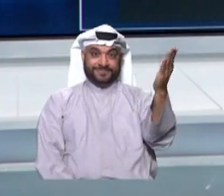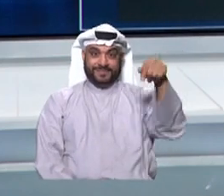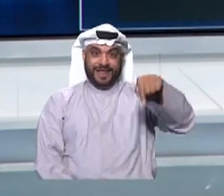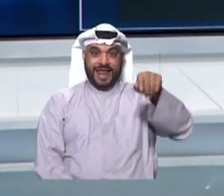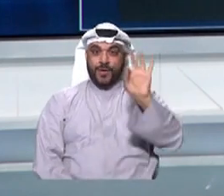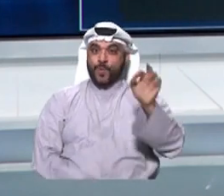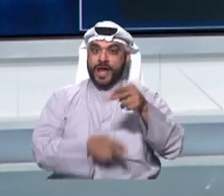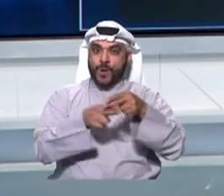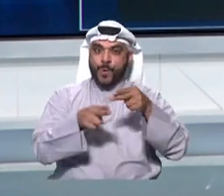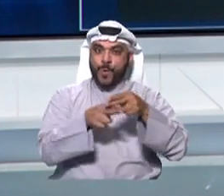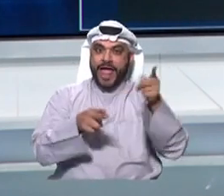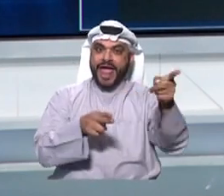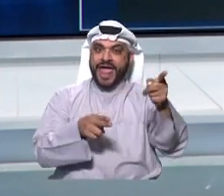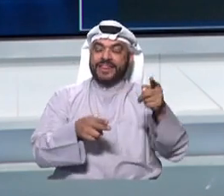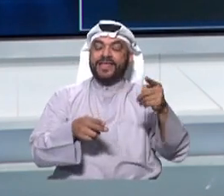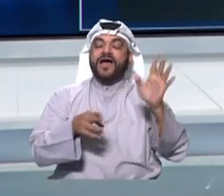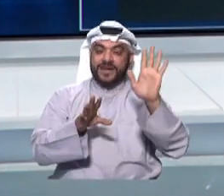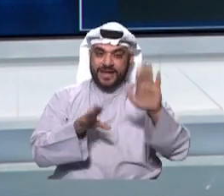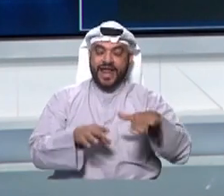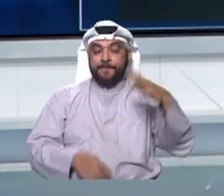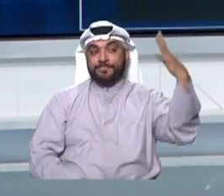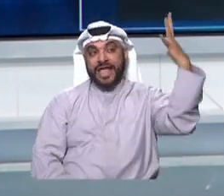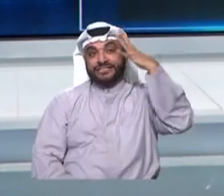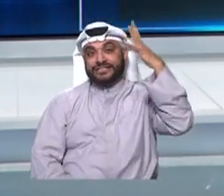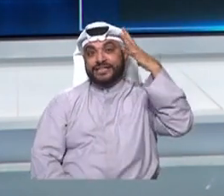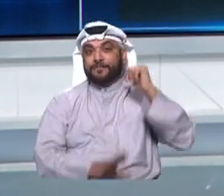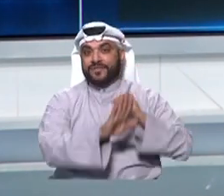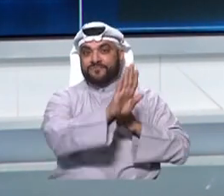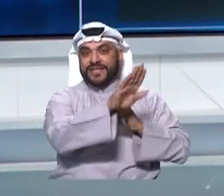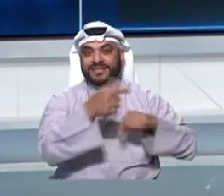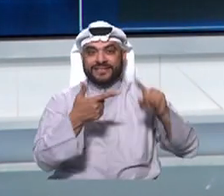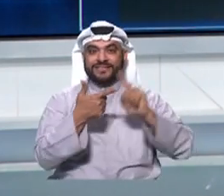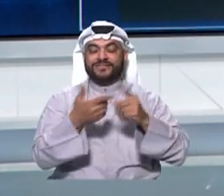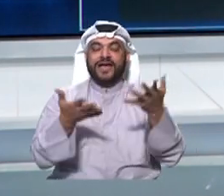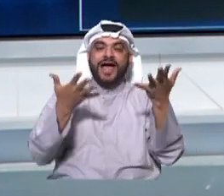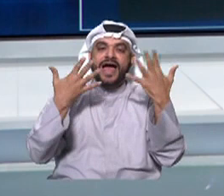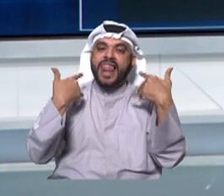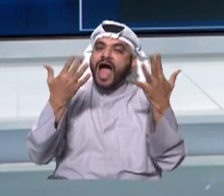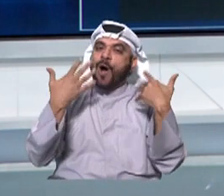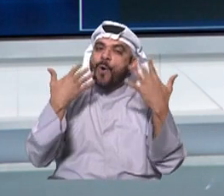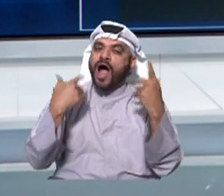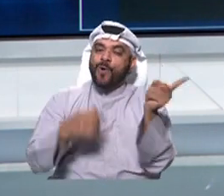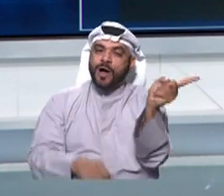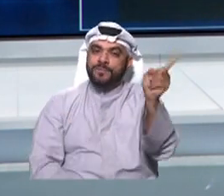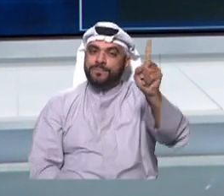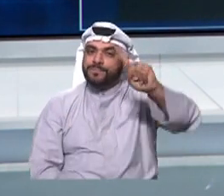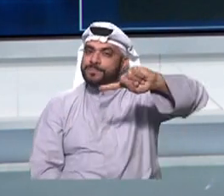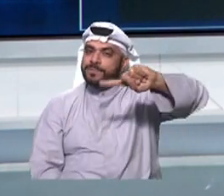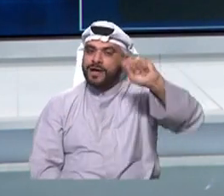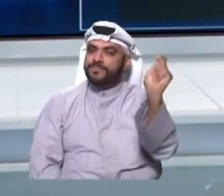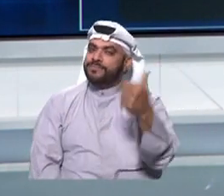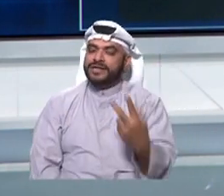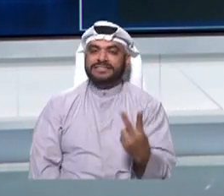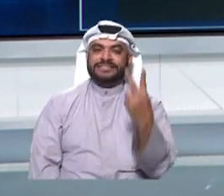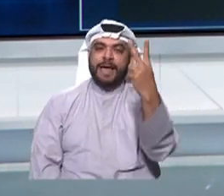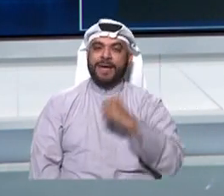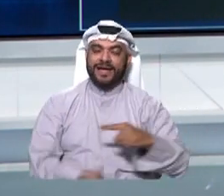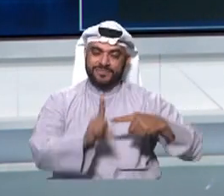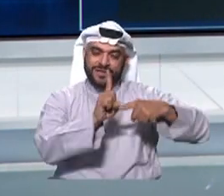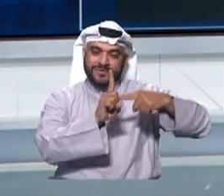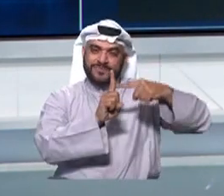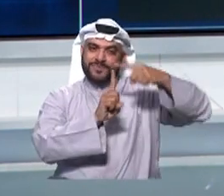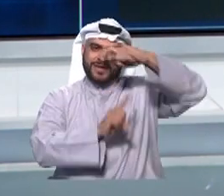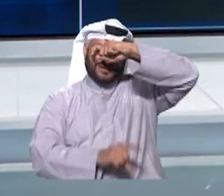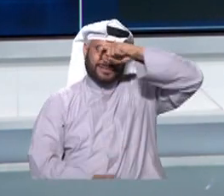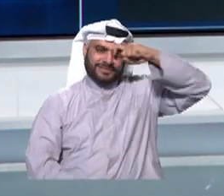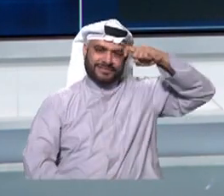الكويت، حاليا أجواء غائمة جزئيا ورياح شرقية سرعتها 7 كيلومتر في الساعة، درجة الحرارة حاليا 24